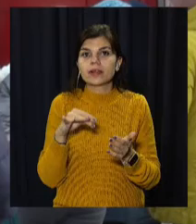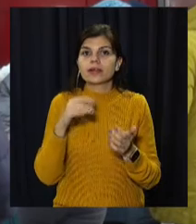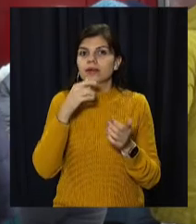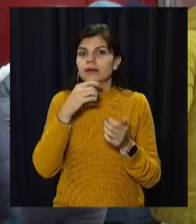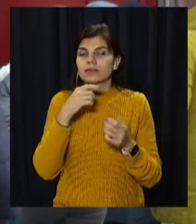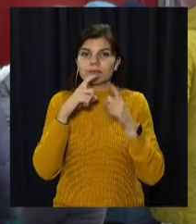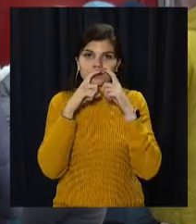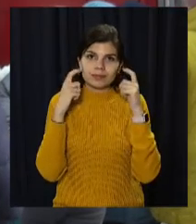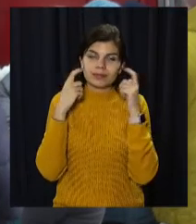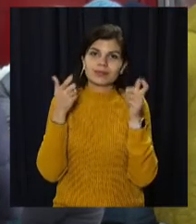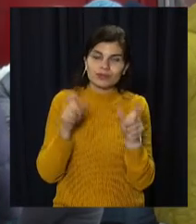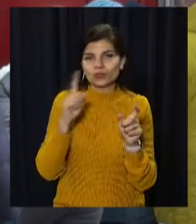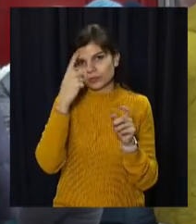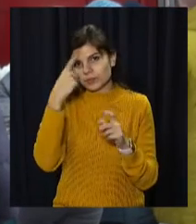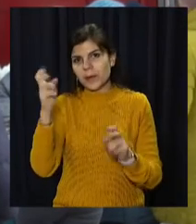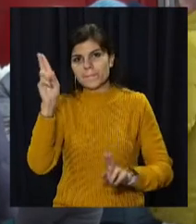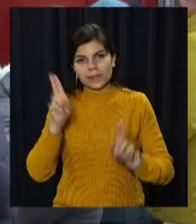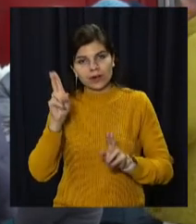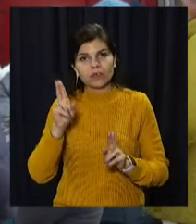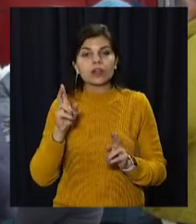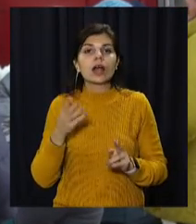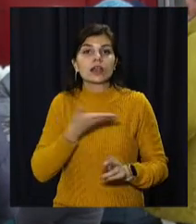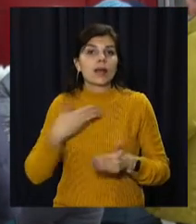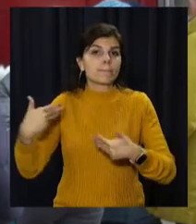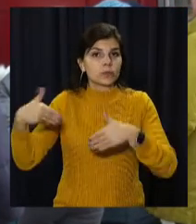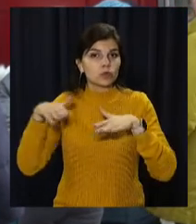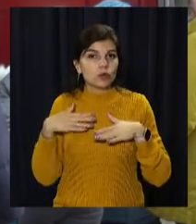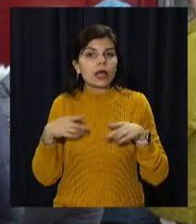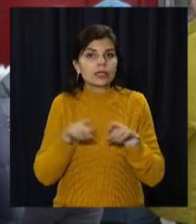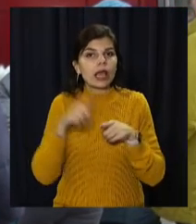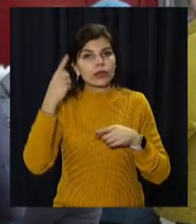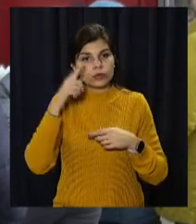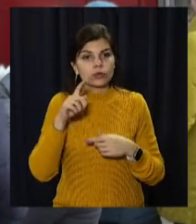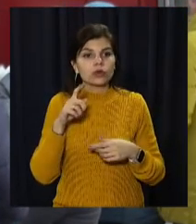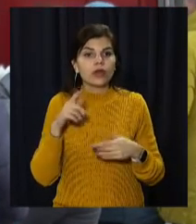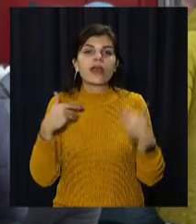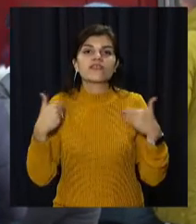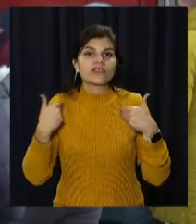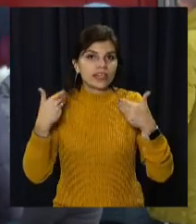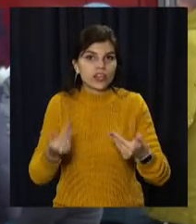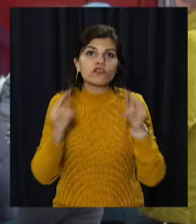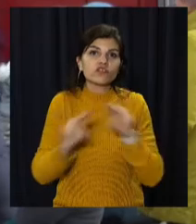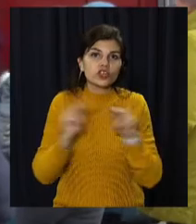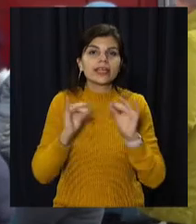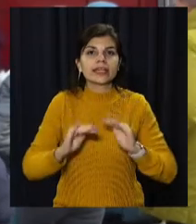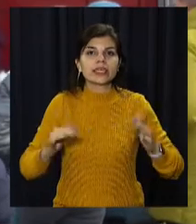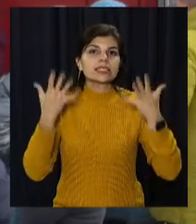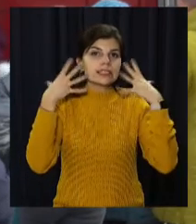повідомляти. Нам пропонували таку ідею вітати вчителів і дітей з днем народженням,